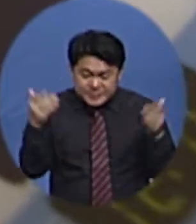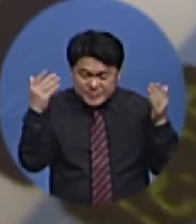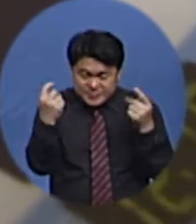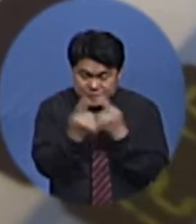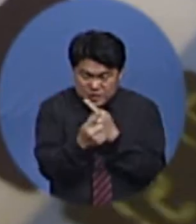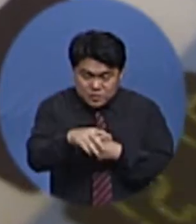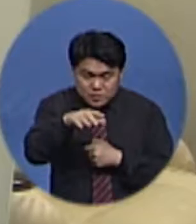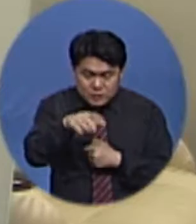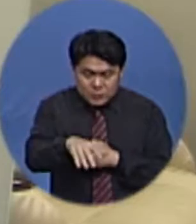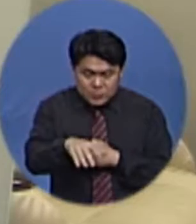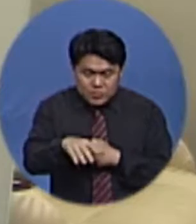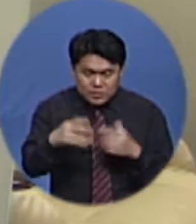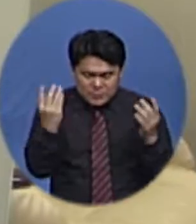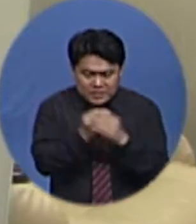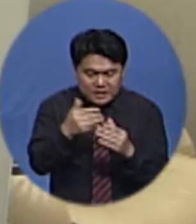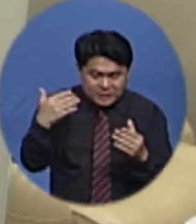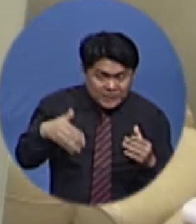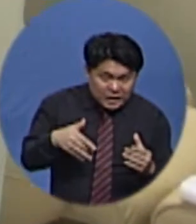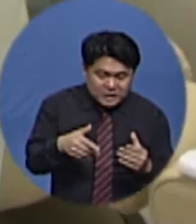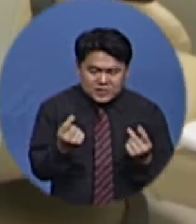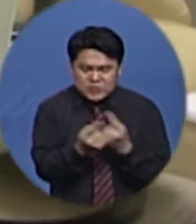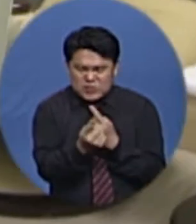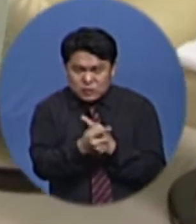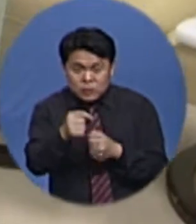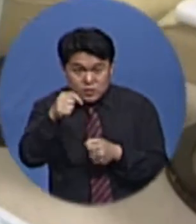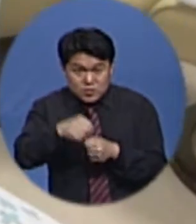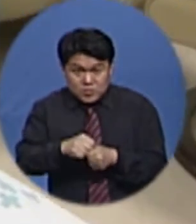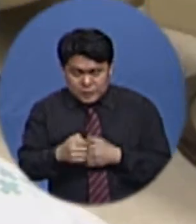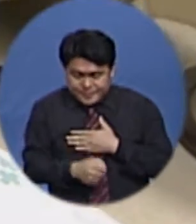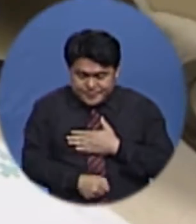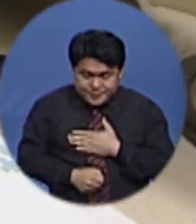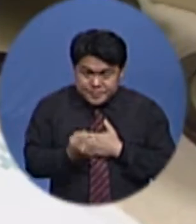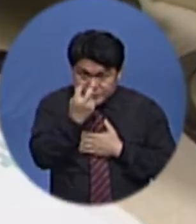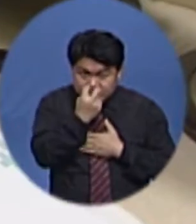집중치료실에서 미숙아 치료를 위해 이용하는 초음파 검사에